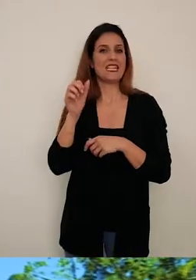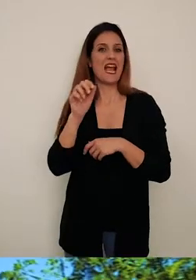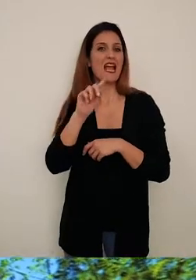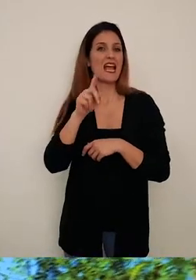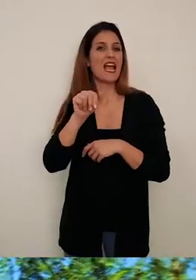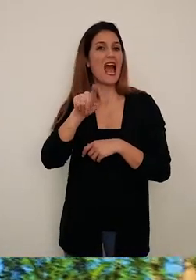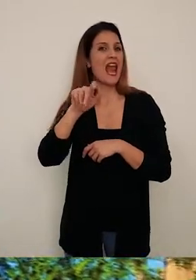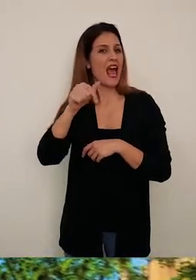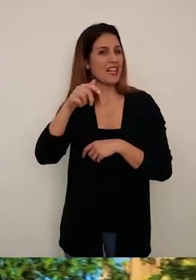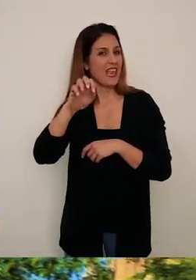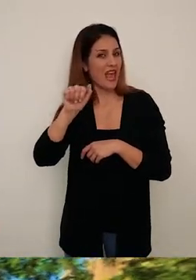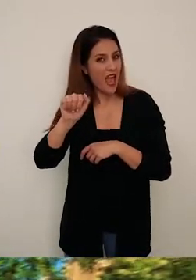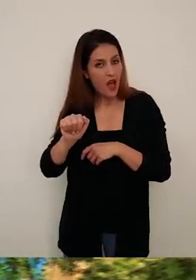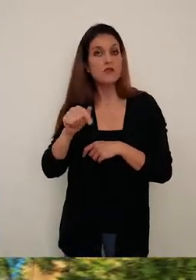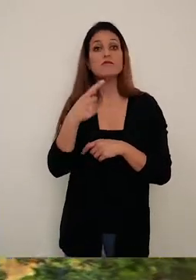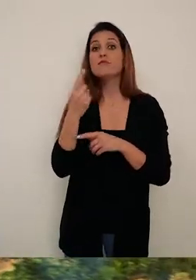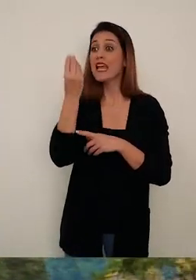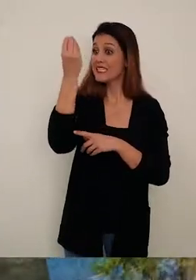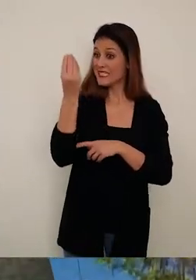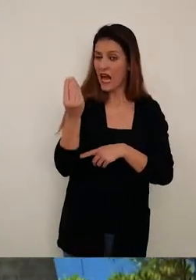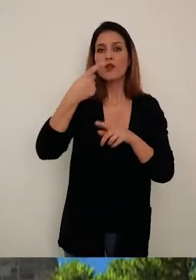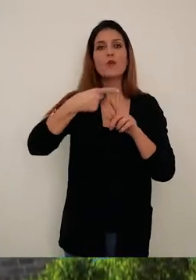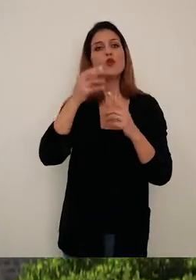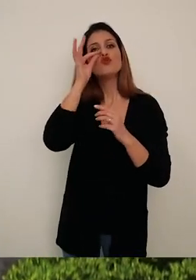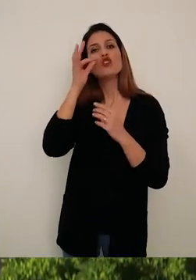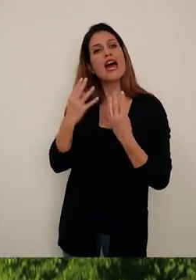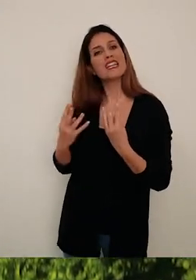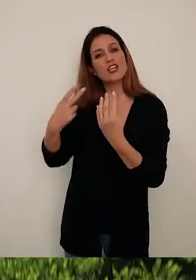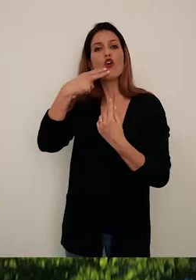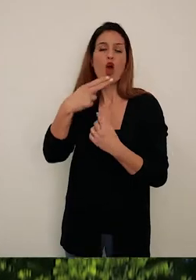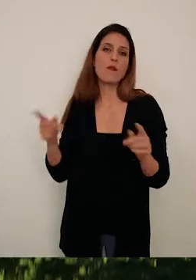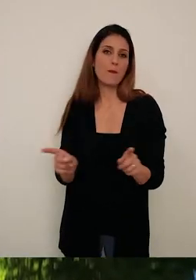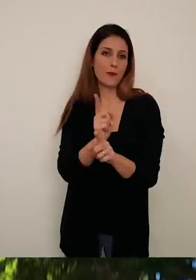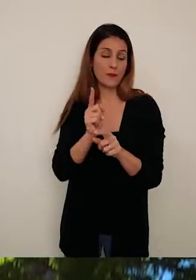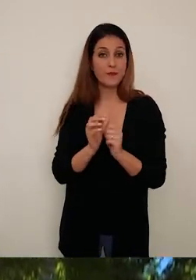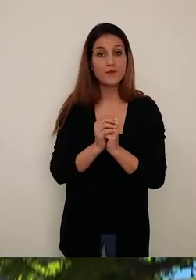a lui, oltre che la bellissima statua, anche il giardino del Palazzo Belmonte.